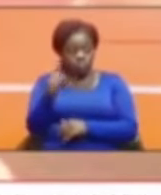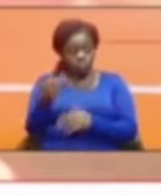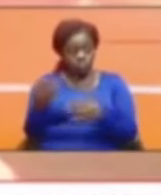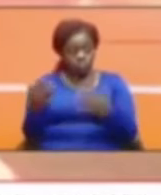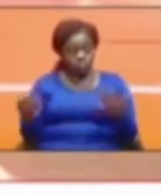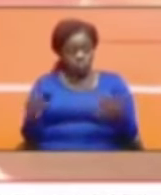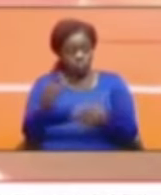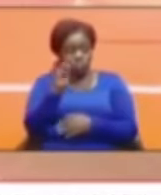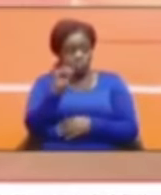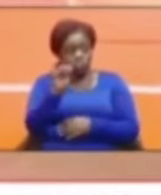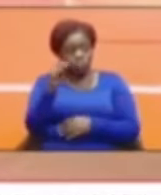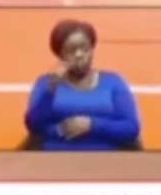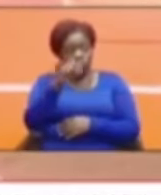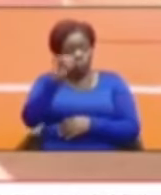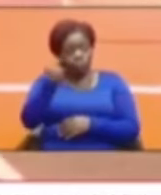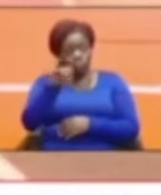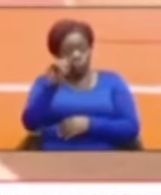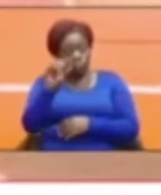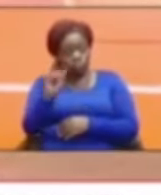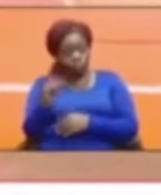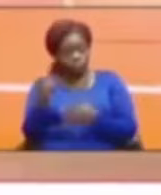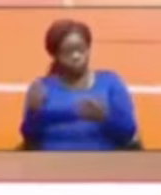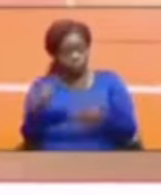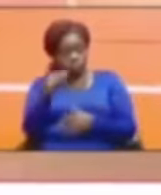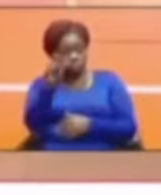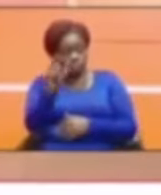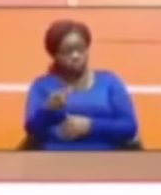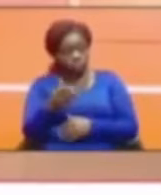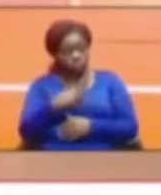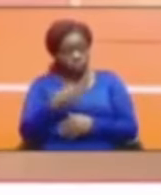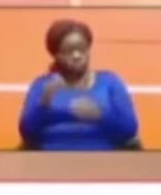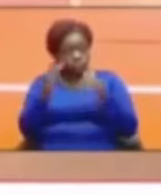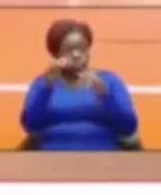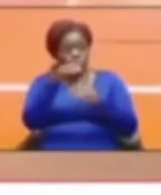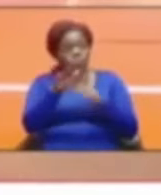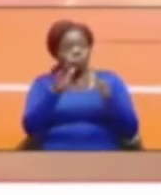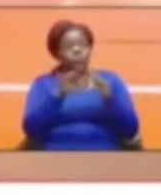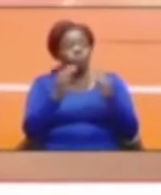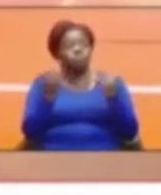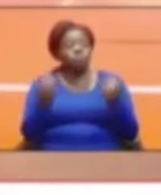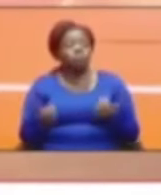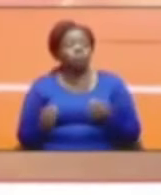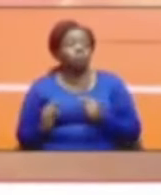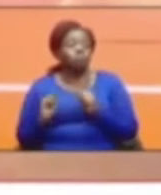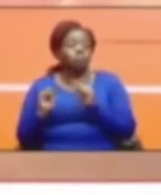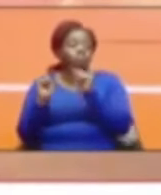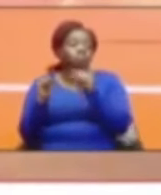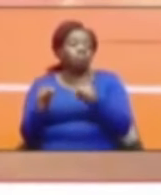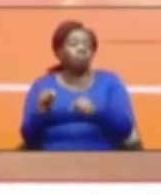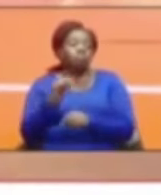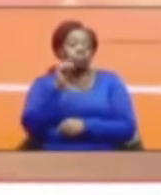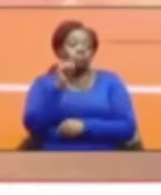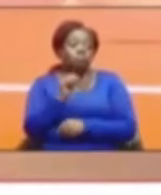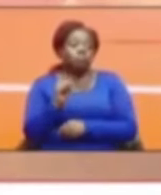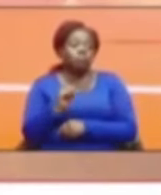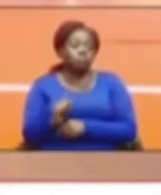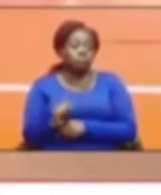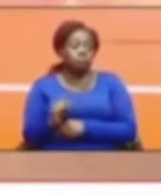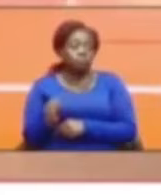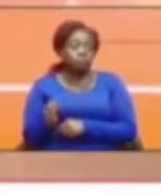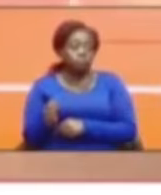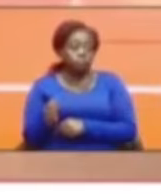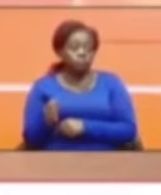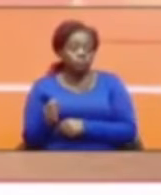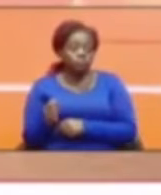Sabani abeera Maganjo waliwo tata Salimu abeera Luweero buli omu ali awalina makaaji kati ne bajja jjajja agenda okufa waliwo ennyumba bbiri